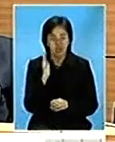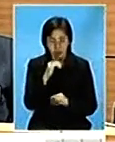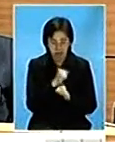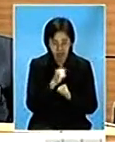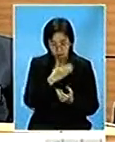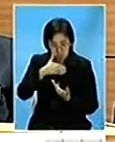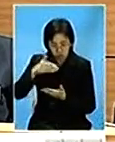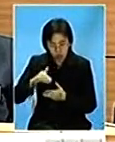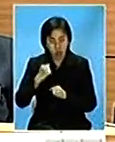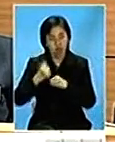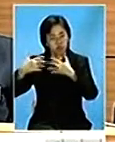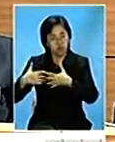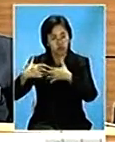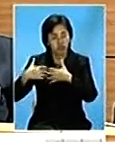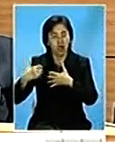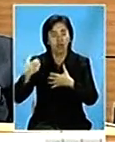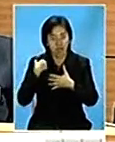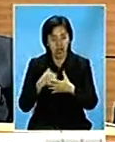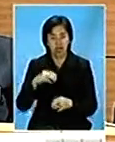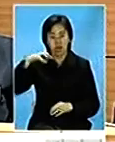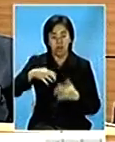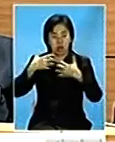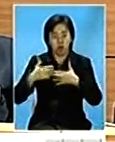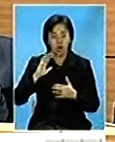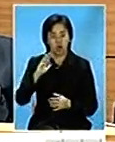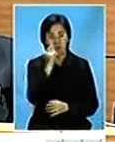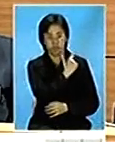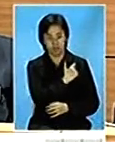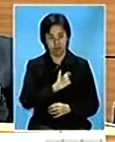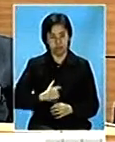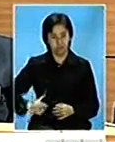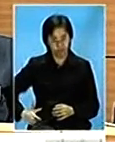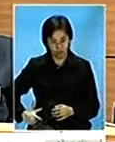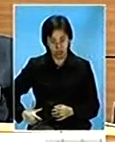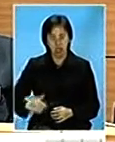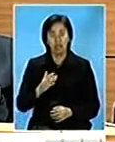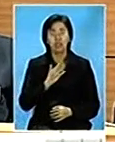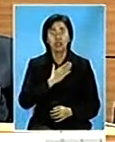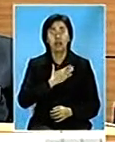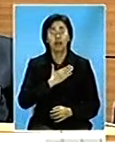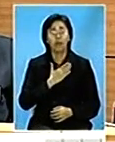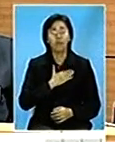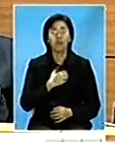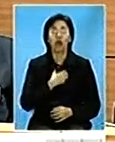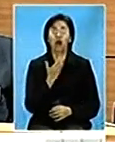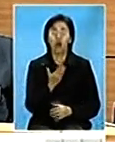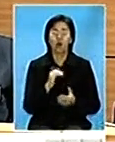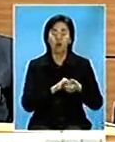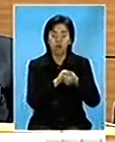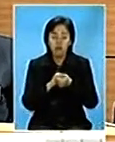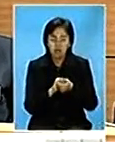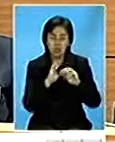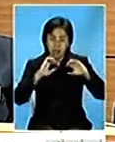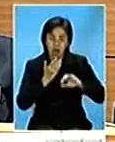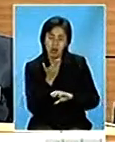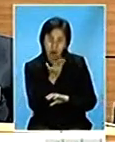านหลวงแห่งนี้ซึ่งเป็นโรงงานในโครงการราชดำริแต่ที่ผมต้องเรียนขอความอนุเคราะห์จากรัฐบา